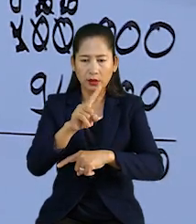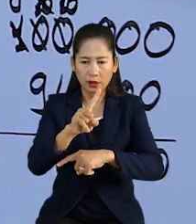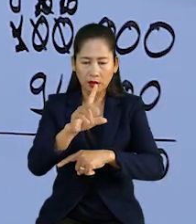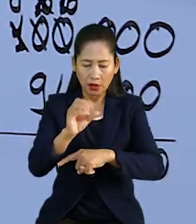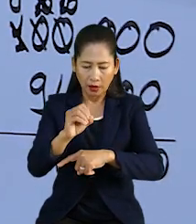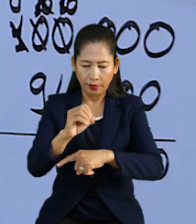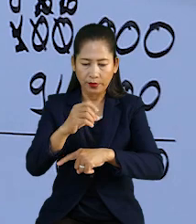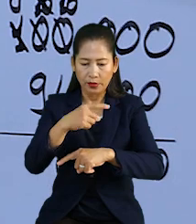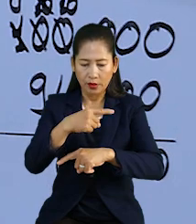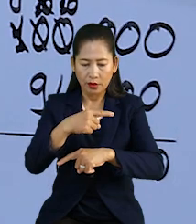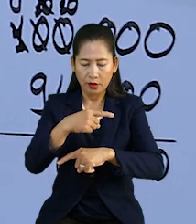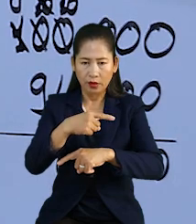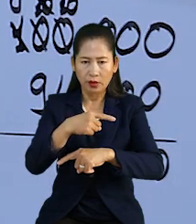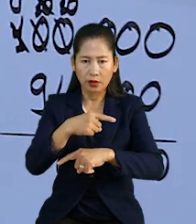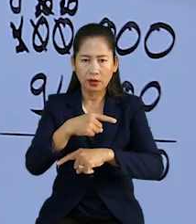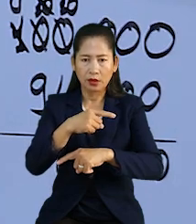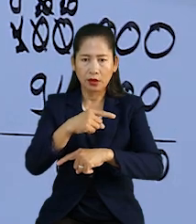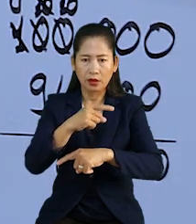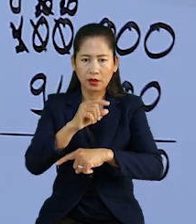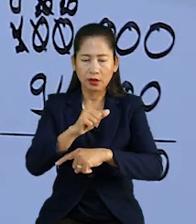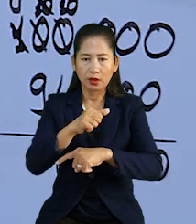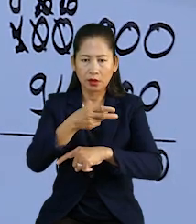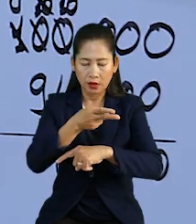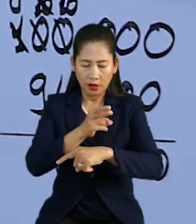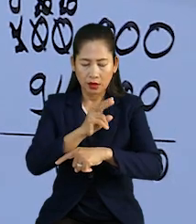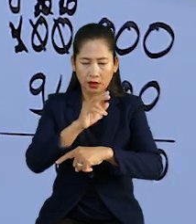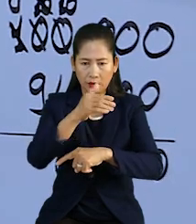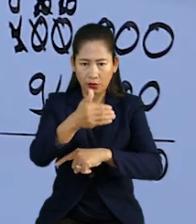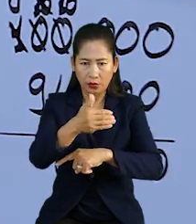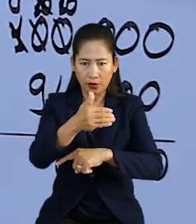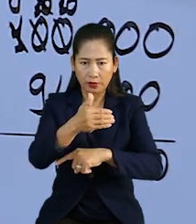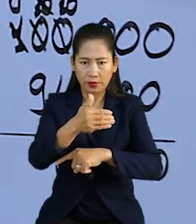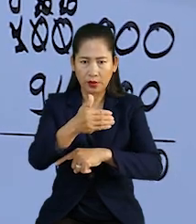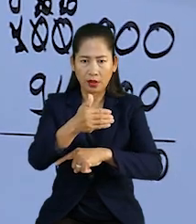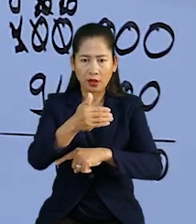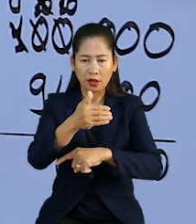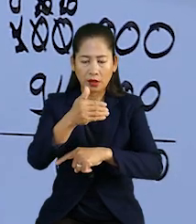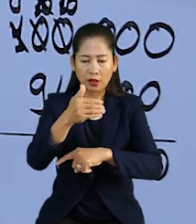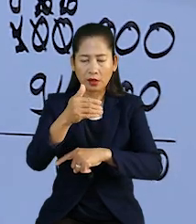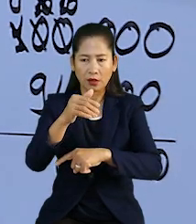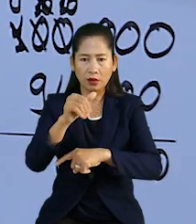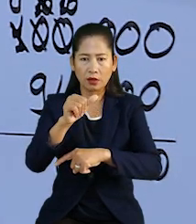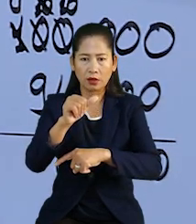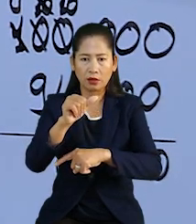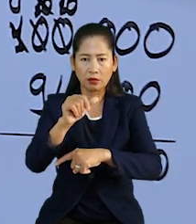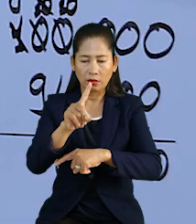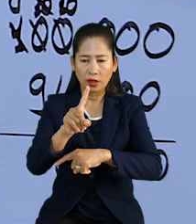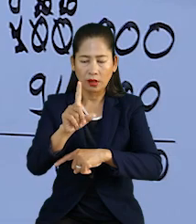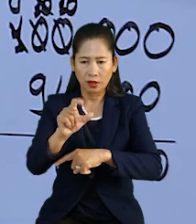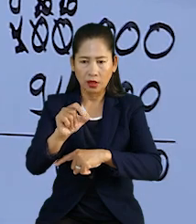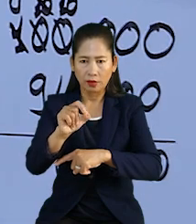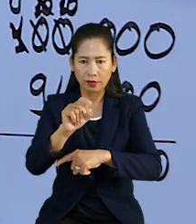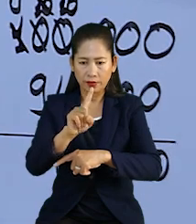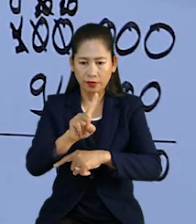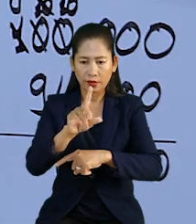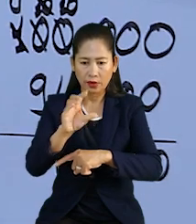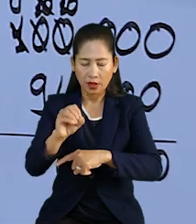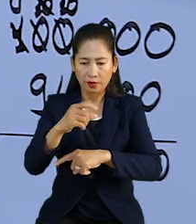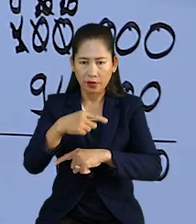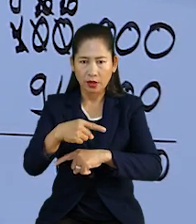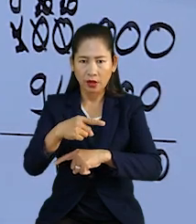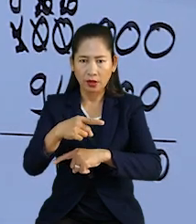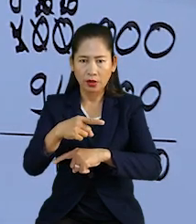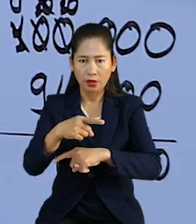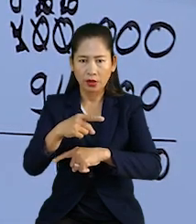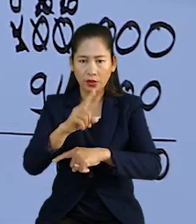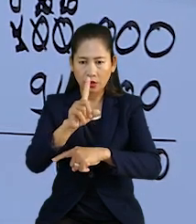đọc. Đọc chay mùi ai tức tùng rối, so phẩm bốn, chẳng tùng rối dưỡng, bạn đọc. Chẳng dược đọc bạn